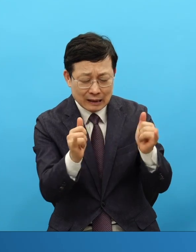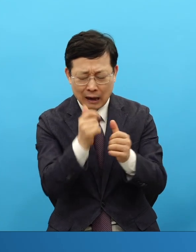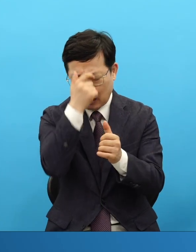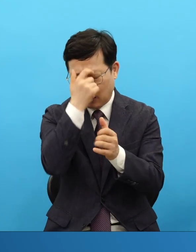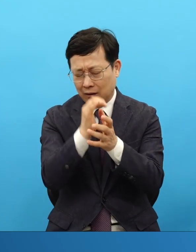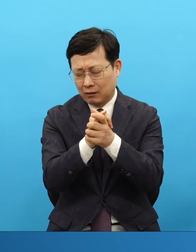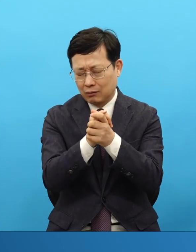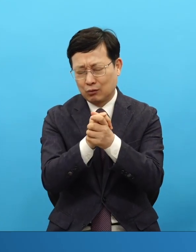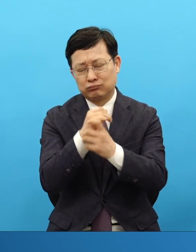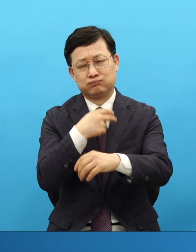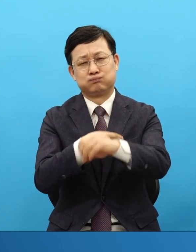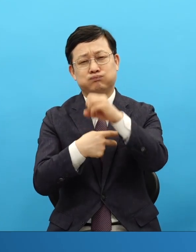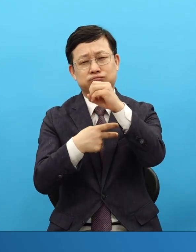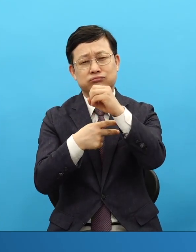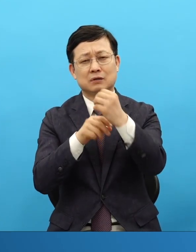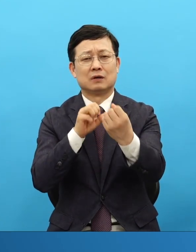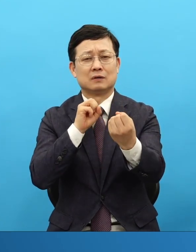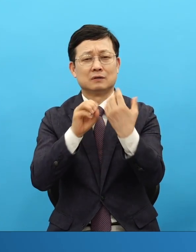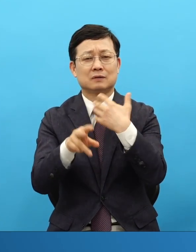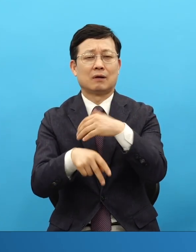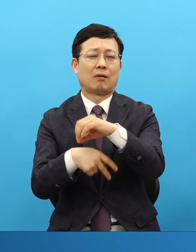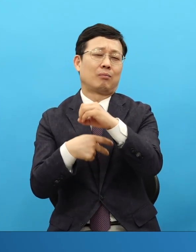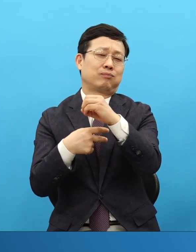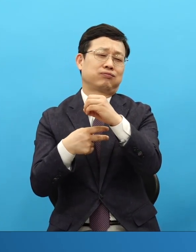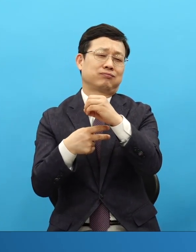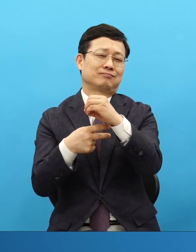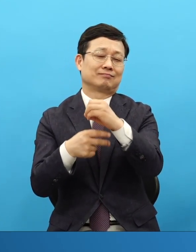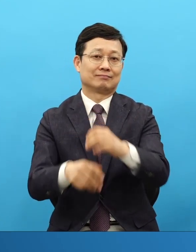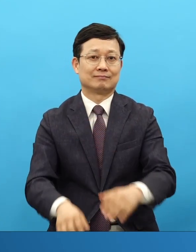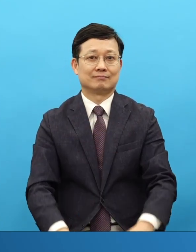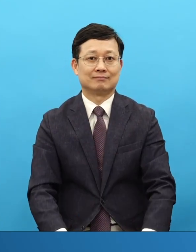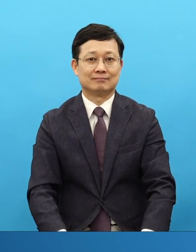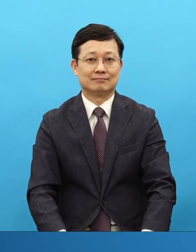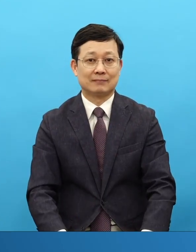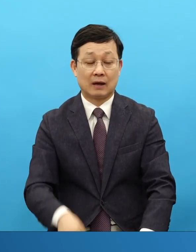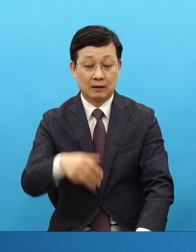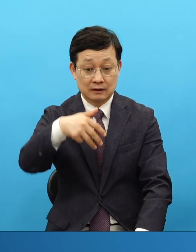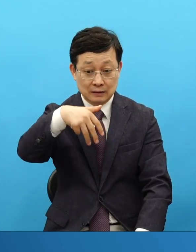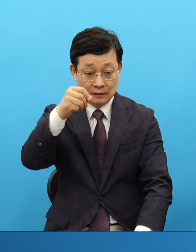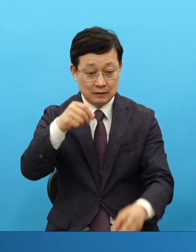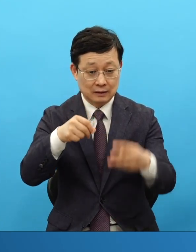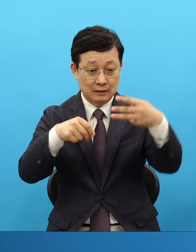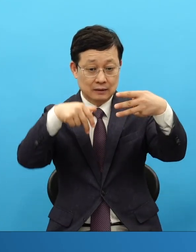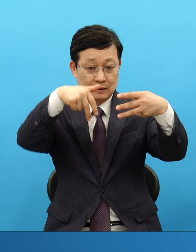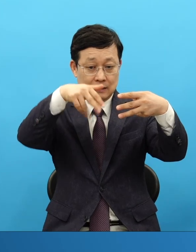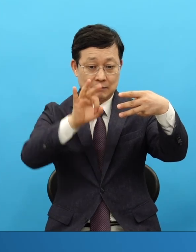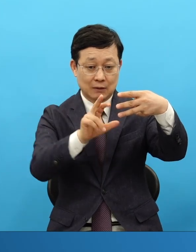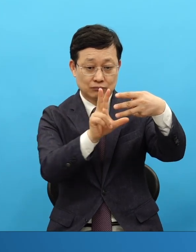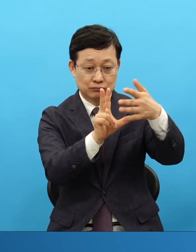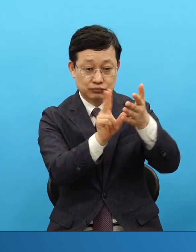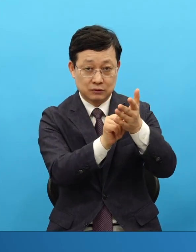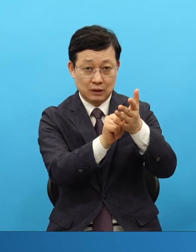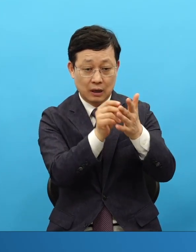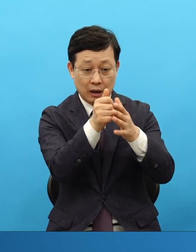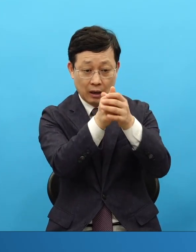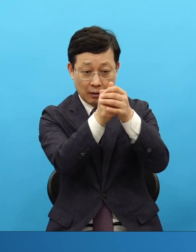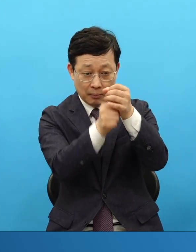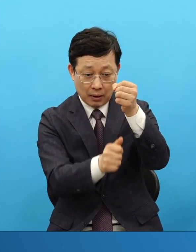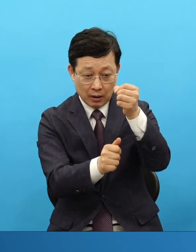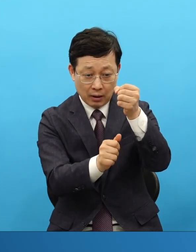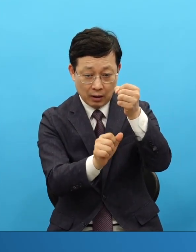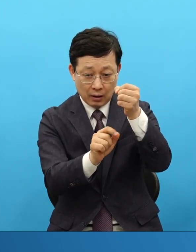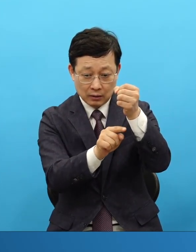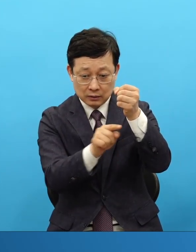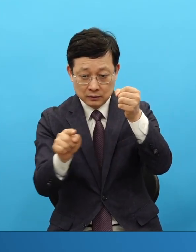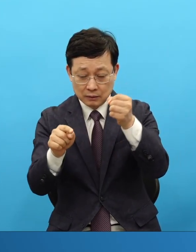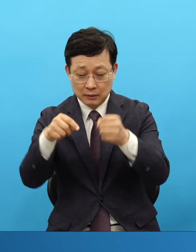prayer. 창세기 3장에 걸린 줄 알았는데 창세기 6장에 또 걸려버려요. So you thought you were stuck in Genesis 3, you get stuck in Genesis